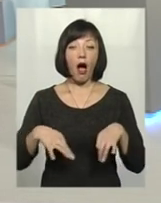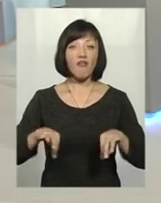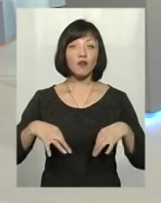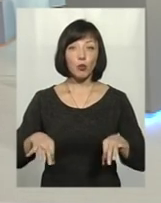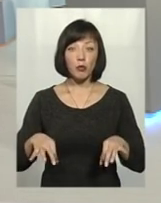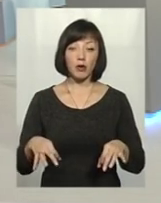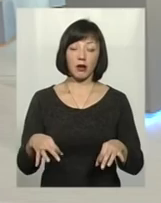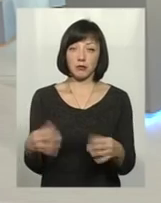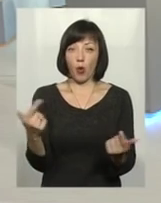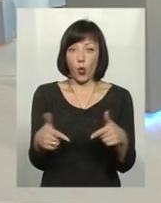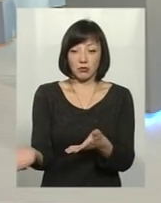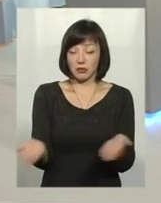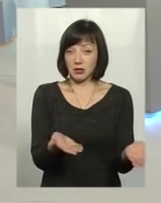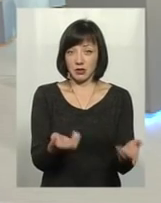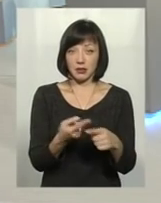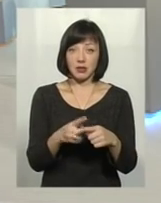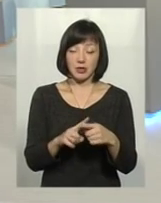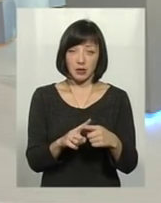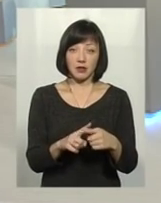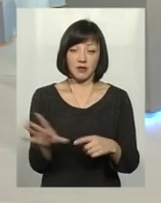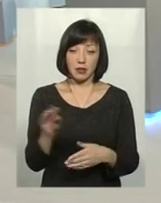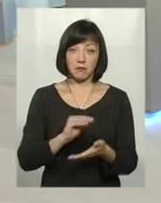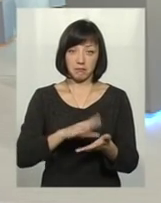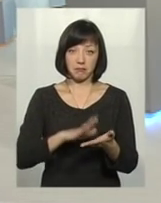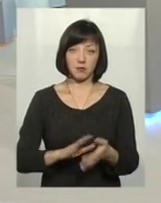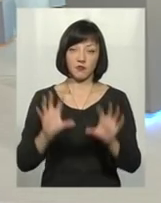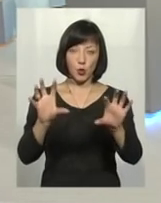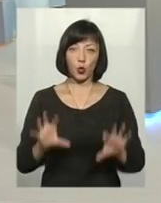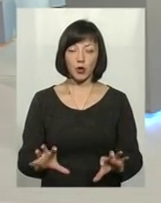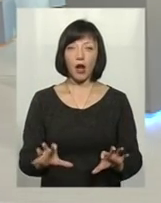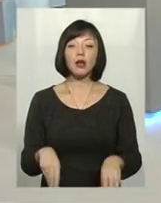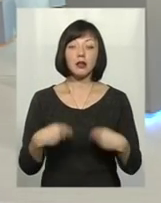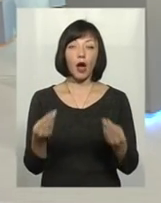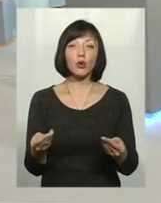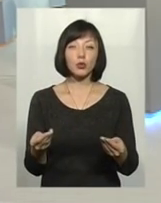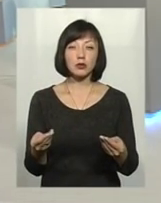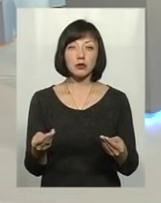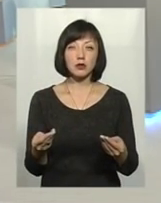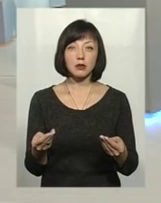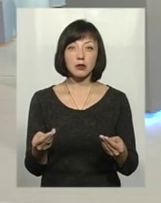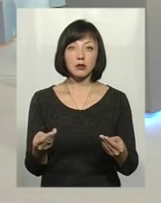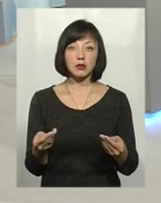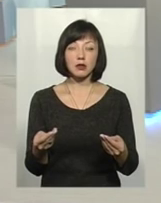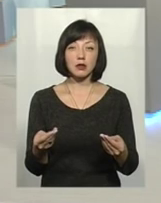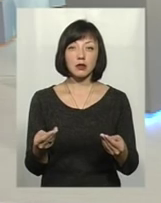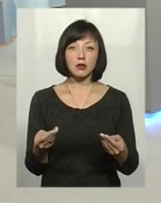автомобілів, гостей і так далі. Все це ж прописано в законодавстві. І дають ті